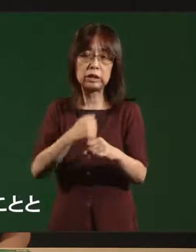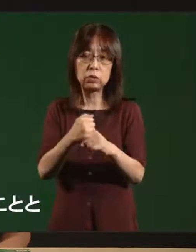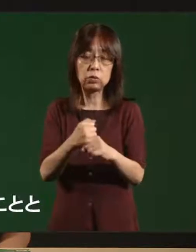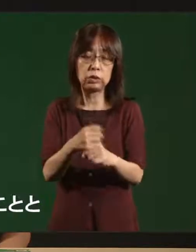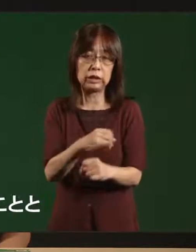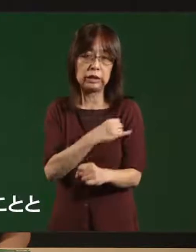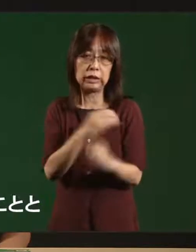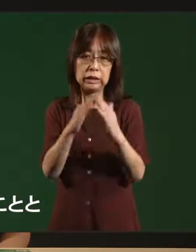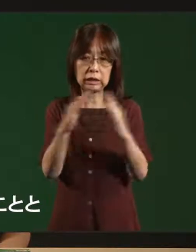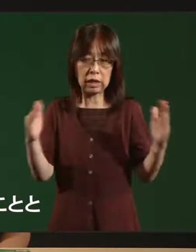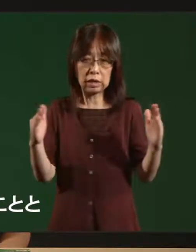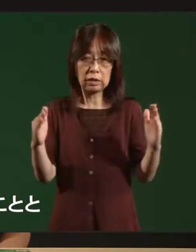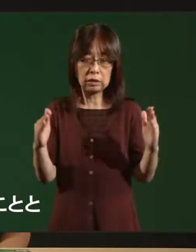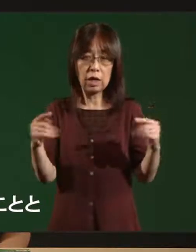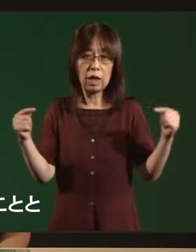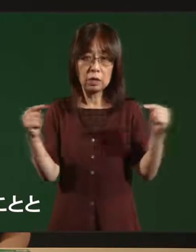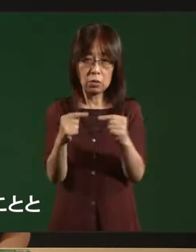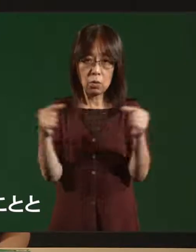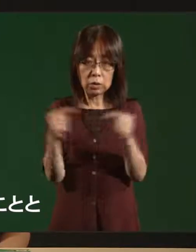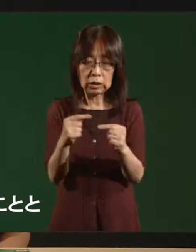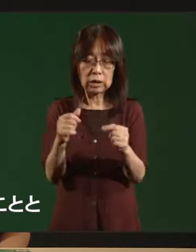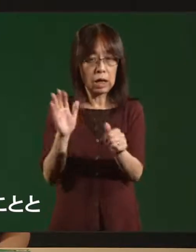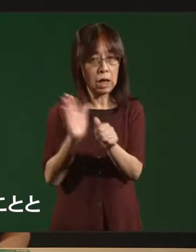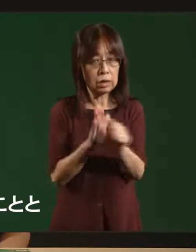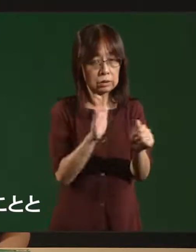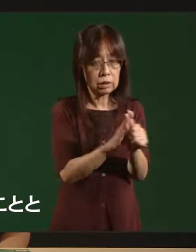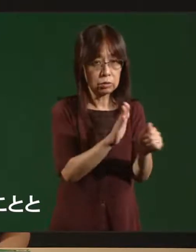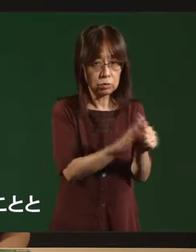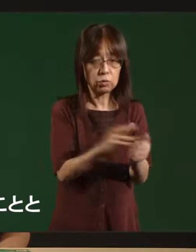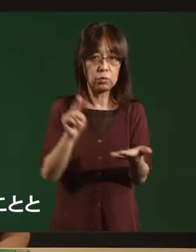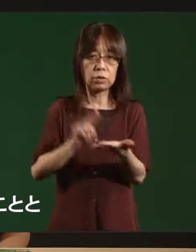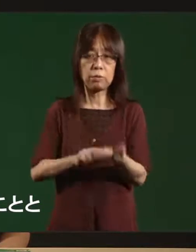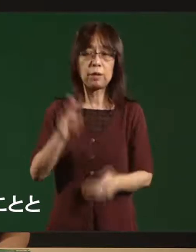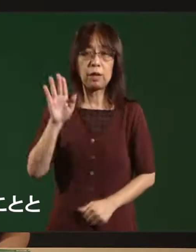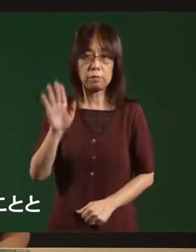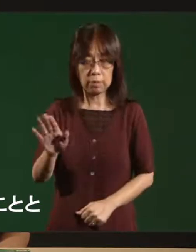競技あっせんを行うことと位置付けております